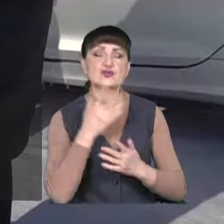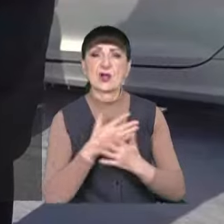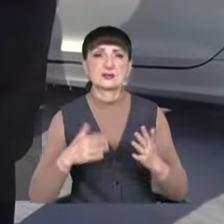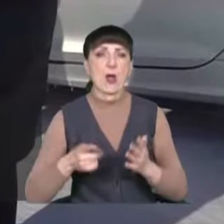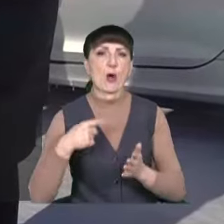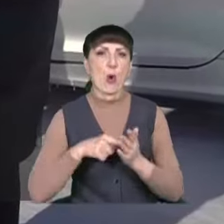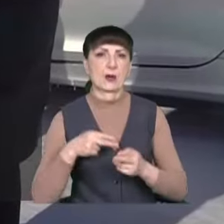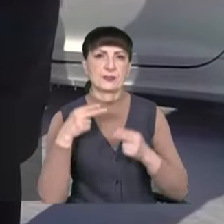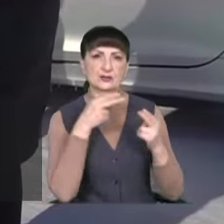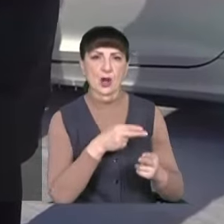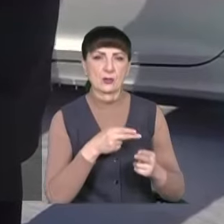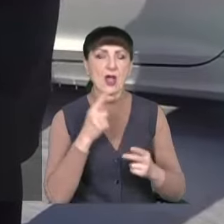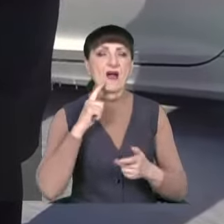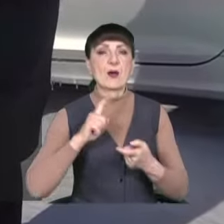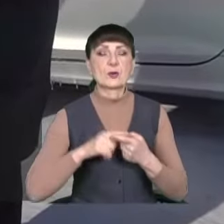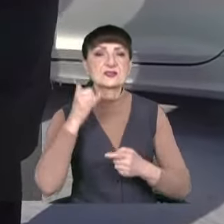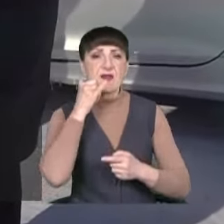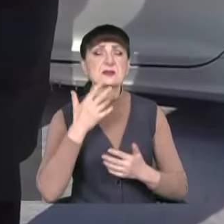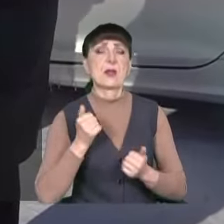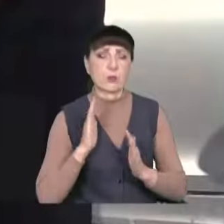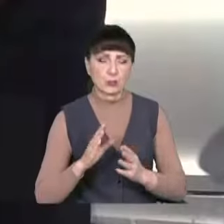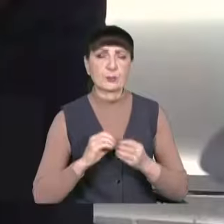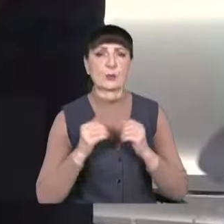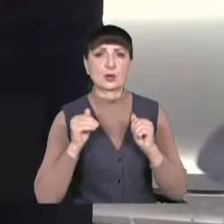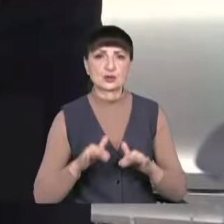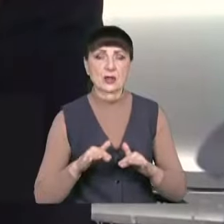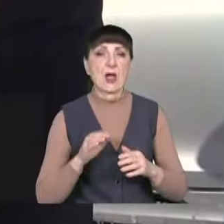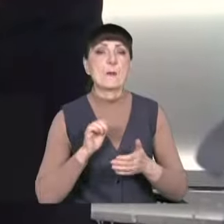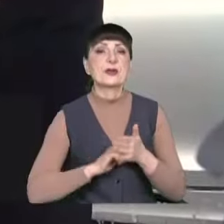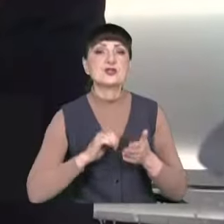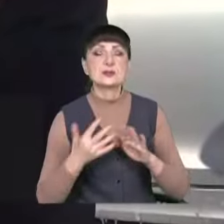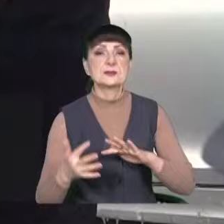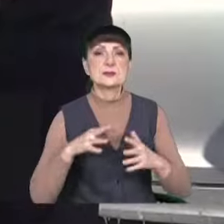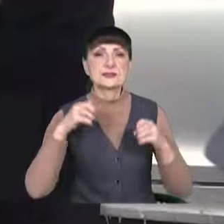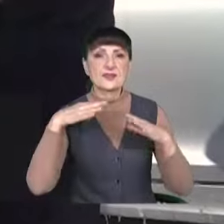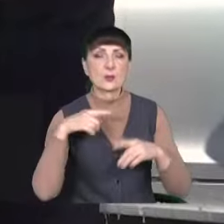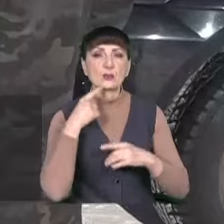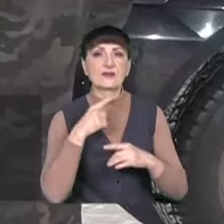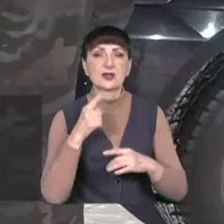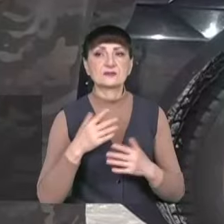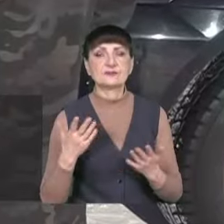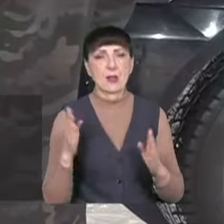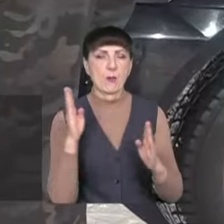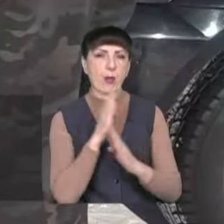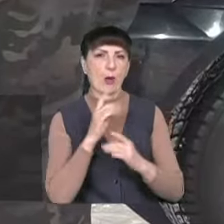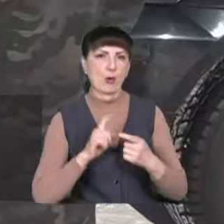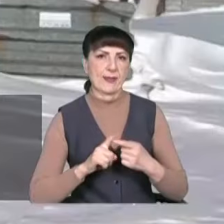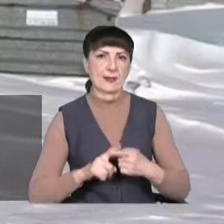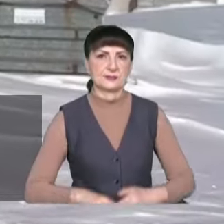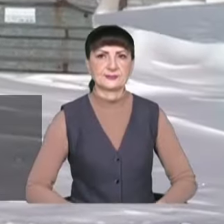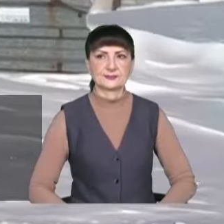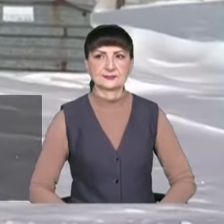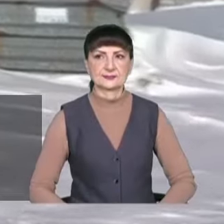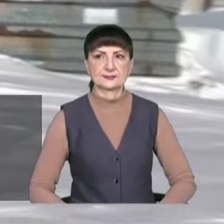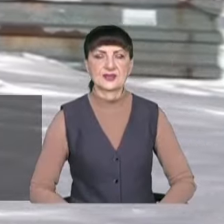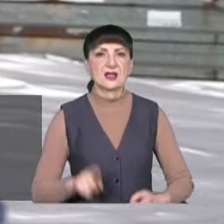городские больницы. Вопрос со связью на контроле. А основной причиной перебоев с электричеством аким назвал неблагоприятные условия погоды. В связи